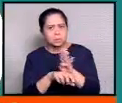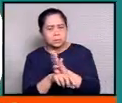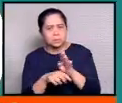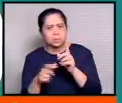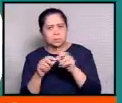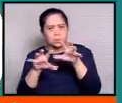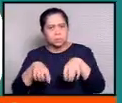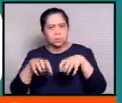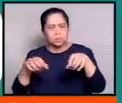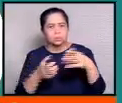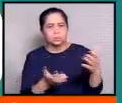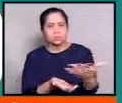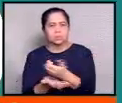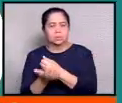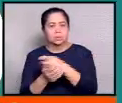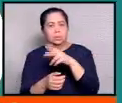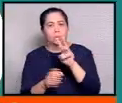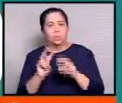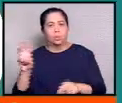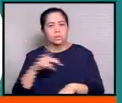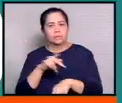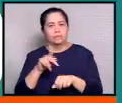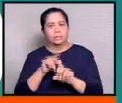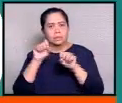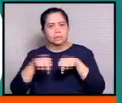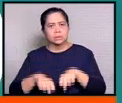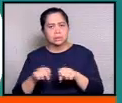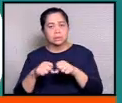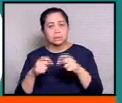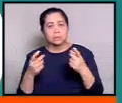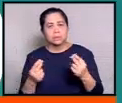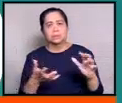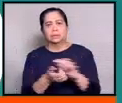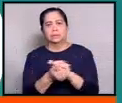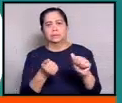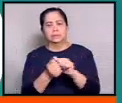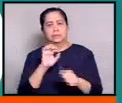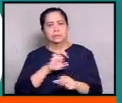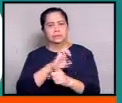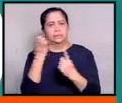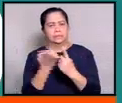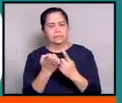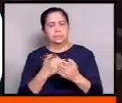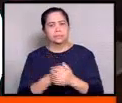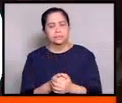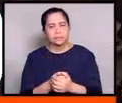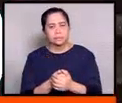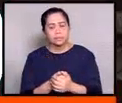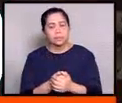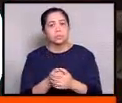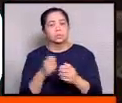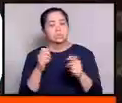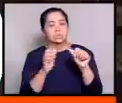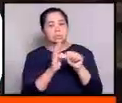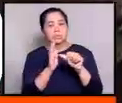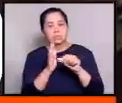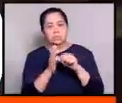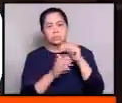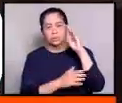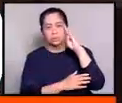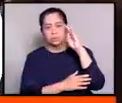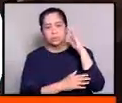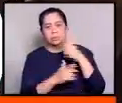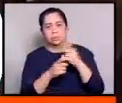China sa clam harvesting sa West Philippine Sea na nauuwi sa pagkasira ng ating mga bahura. Para kay Attorney Jay Batong